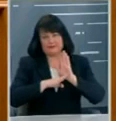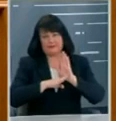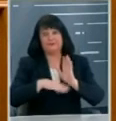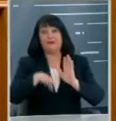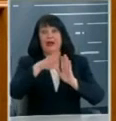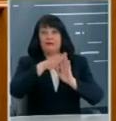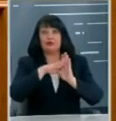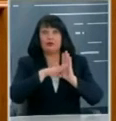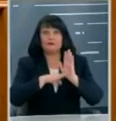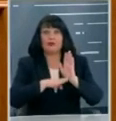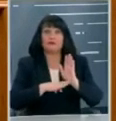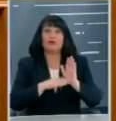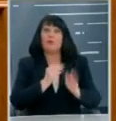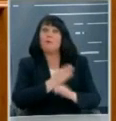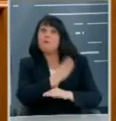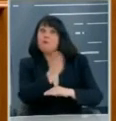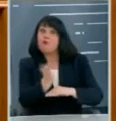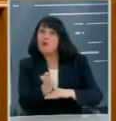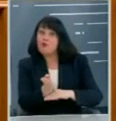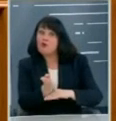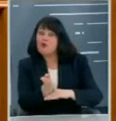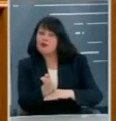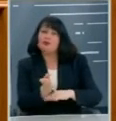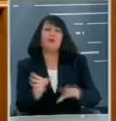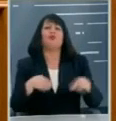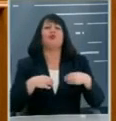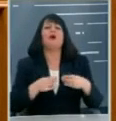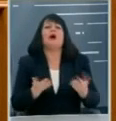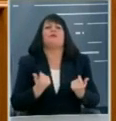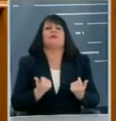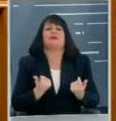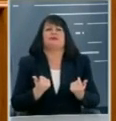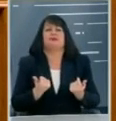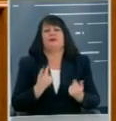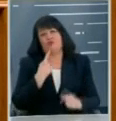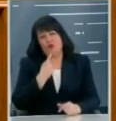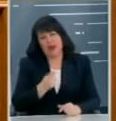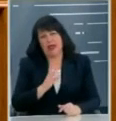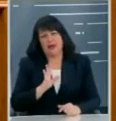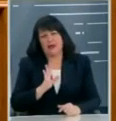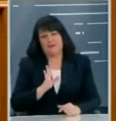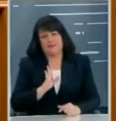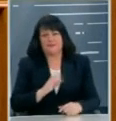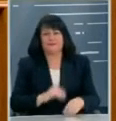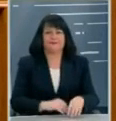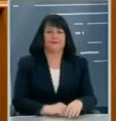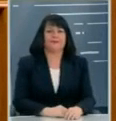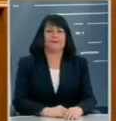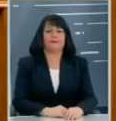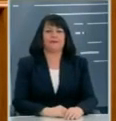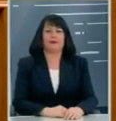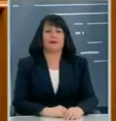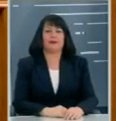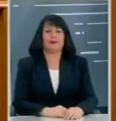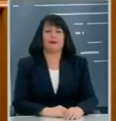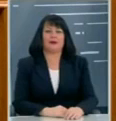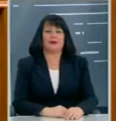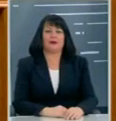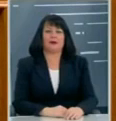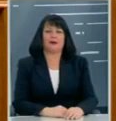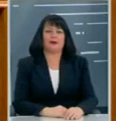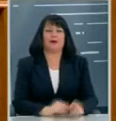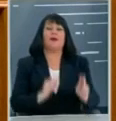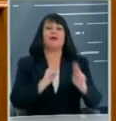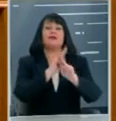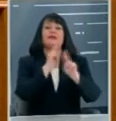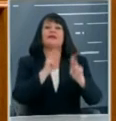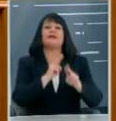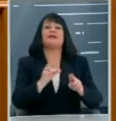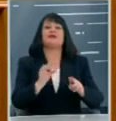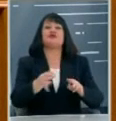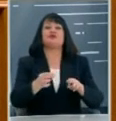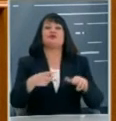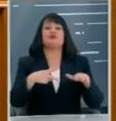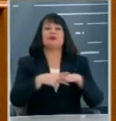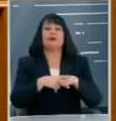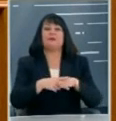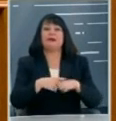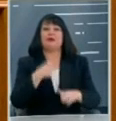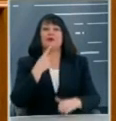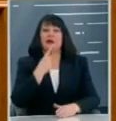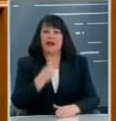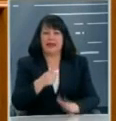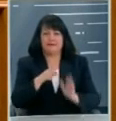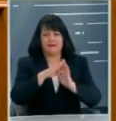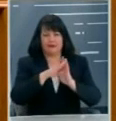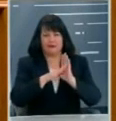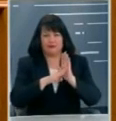που το Διεθνές Νομισματικό Ταμείο θέτει προκειμένου να συμμετάσχει. Το Διεθνές Ταμείο πάλι θεωρεί προϋπόθεση,